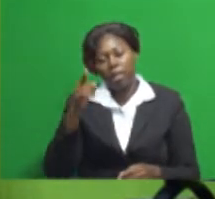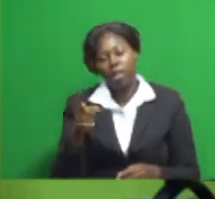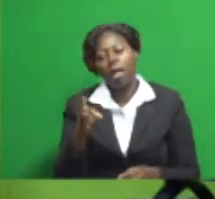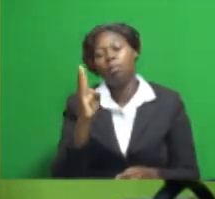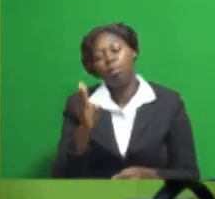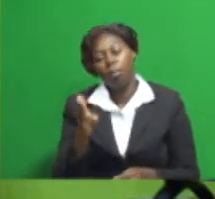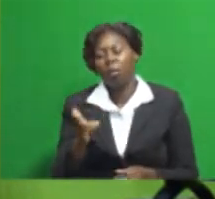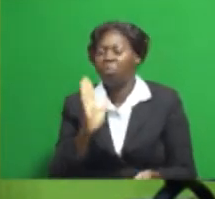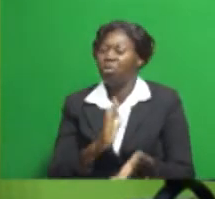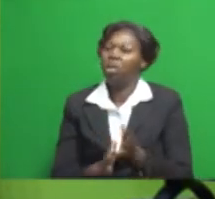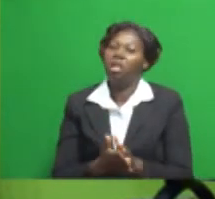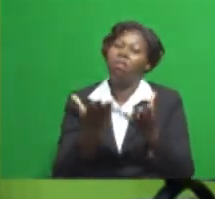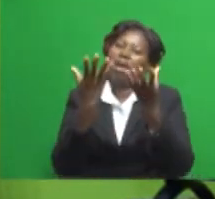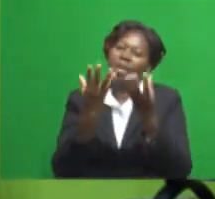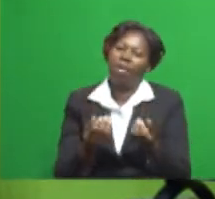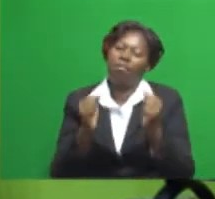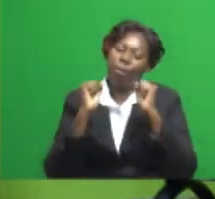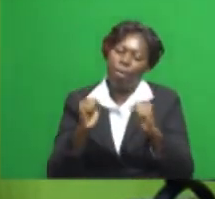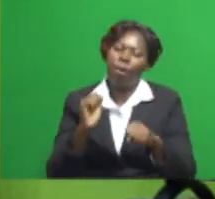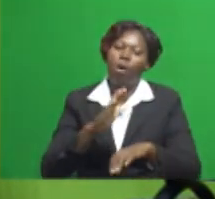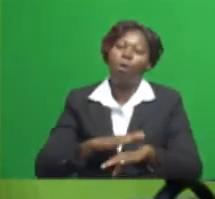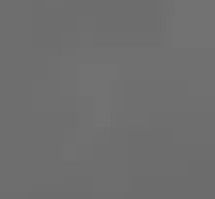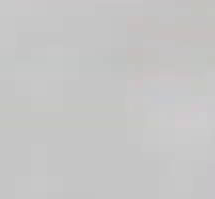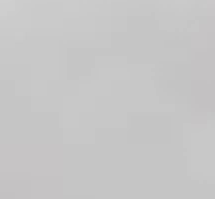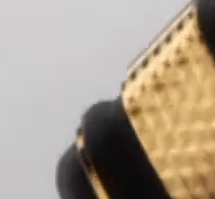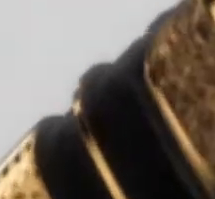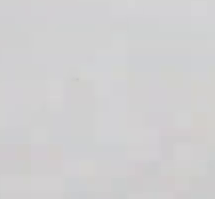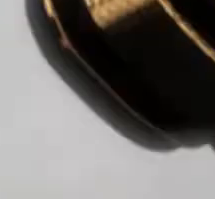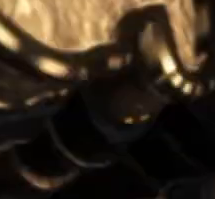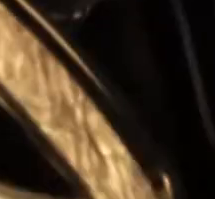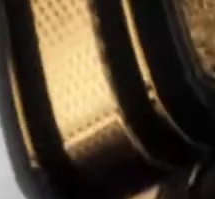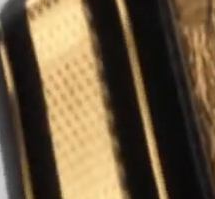unoshayiwa simba right. Rambai makateerera chimbonzwa ikambo.